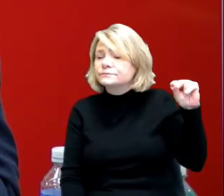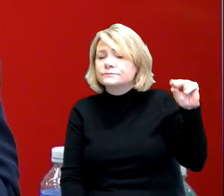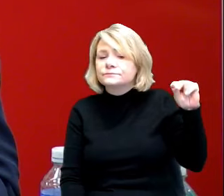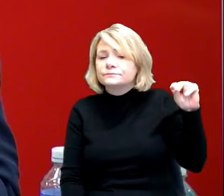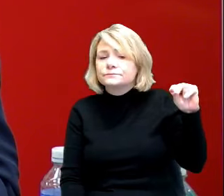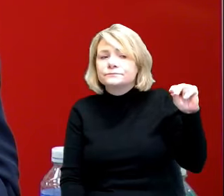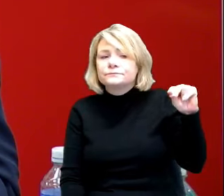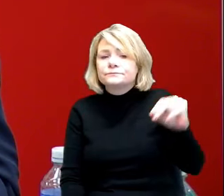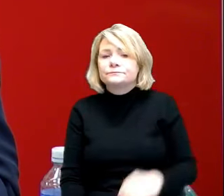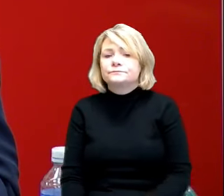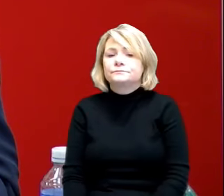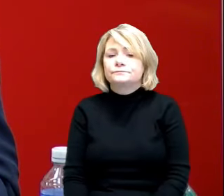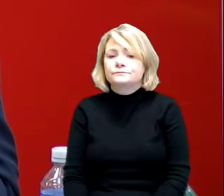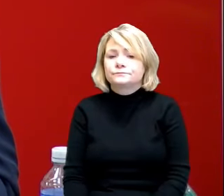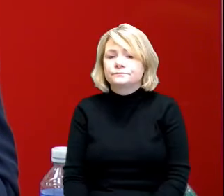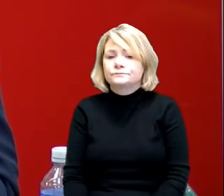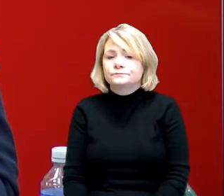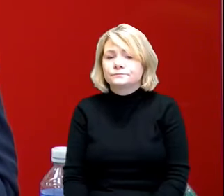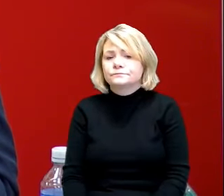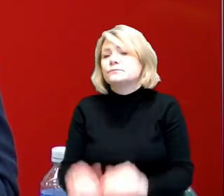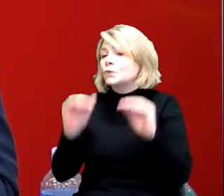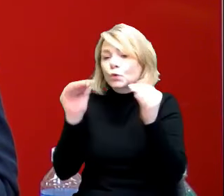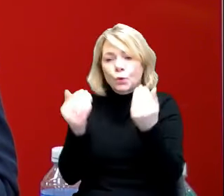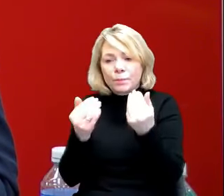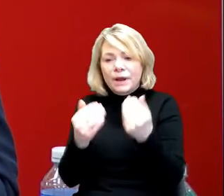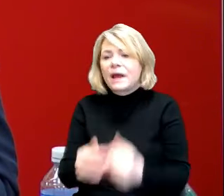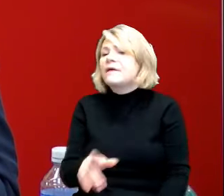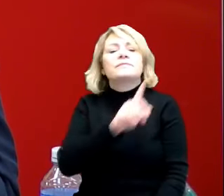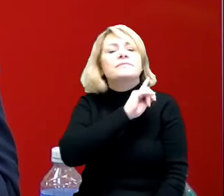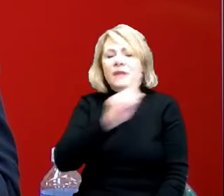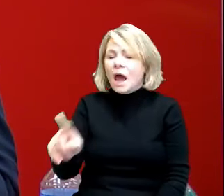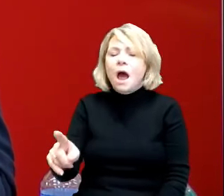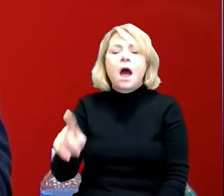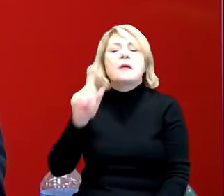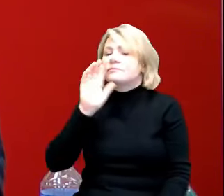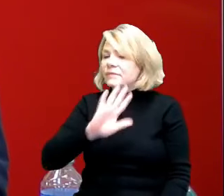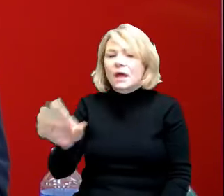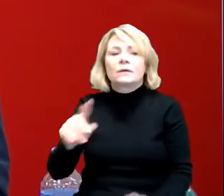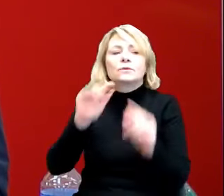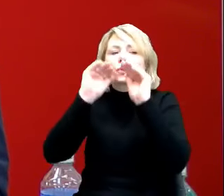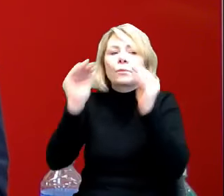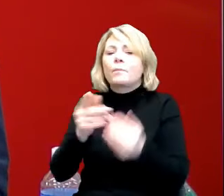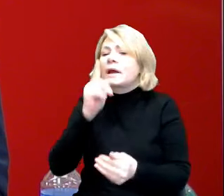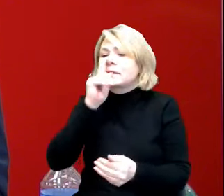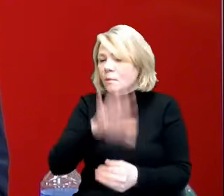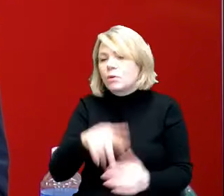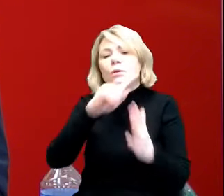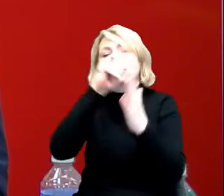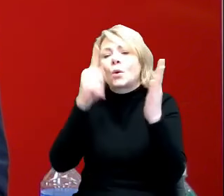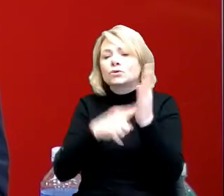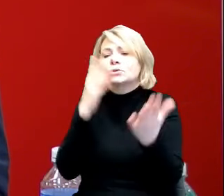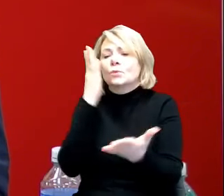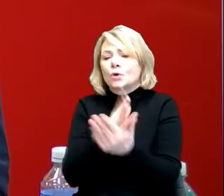sakot trumpai tikrai nebus todėl kad klausimų ratas yra labai didelis tikrai trumpai